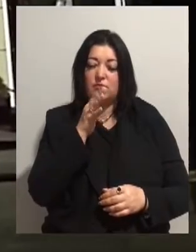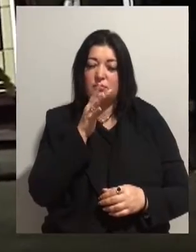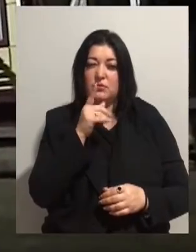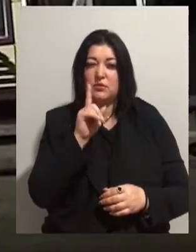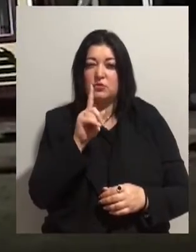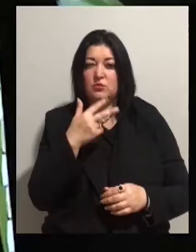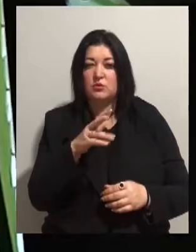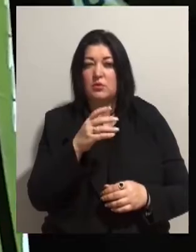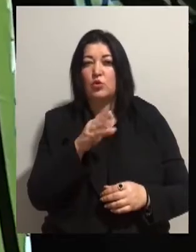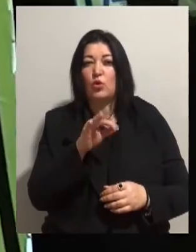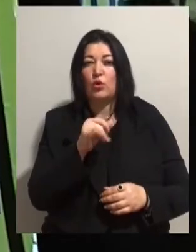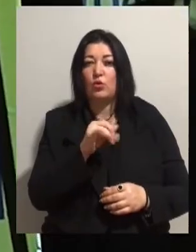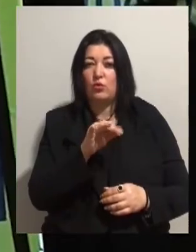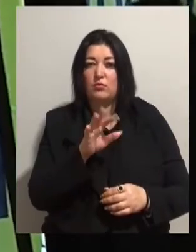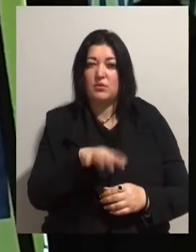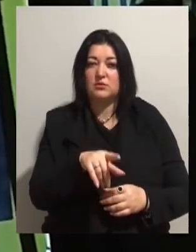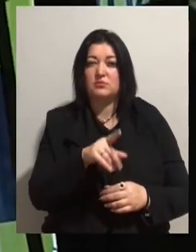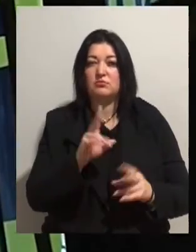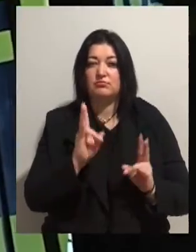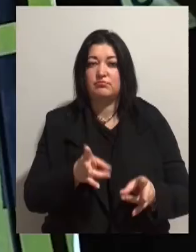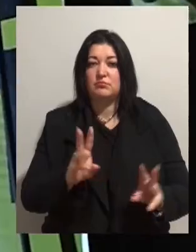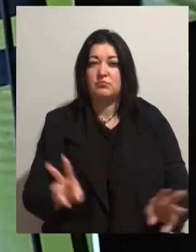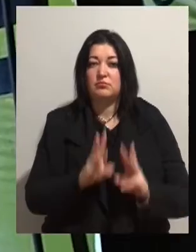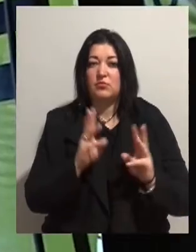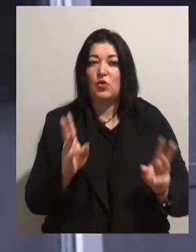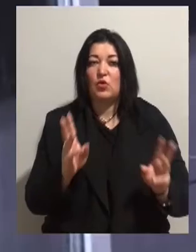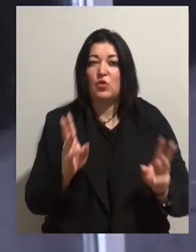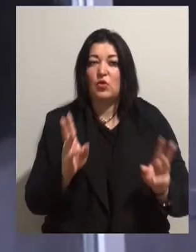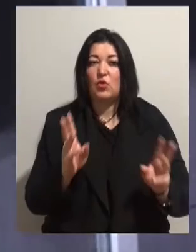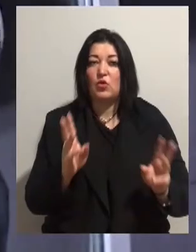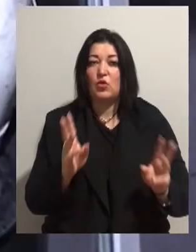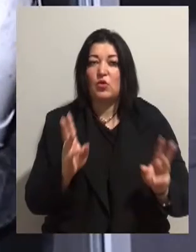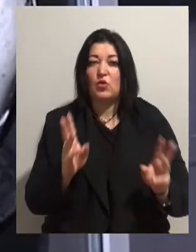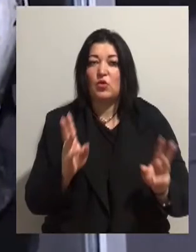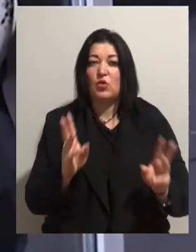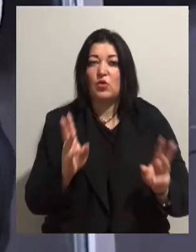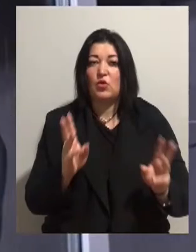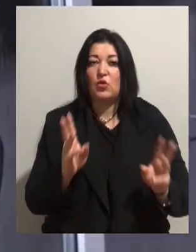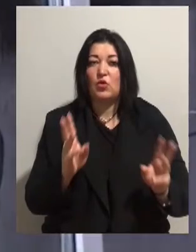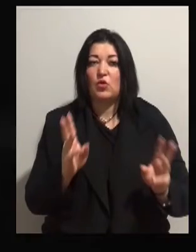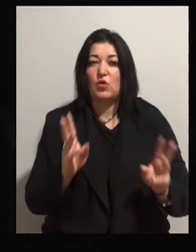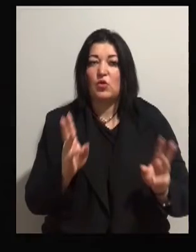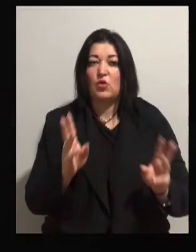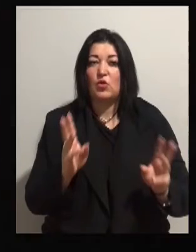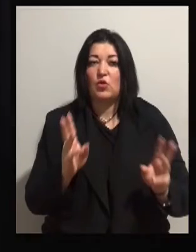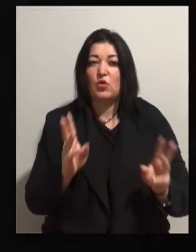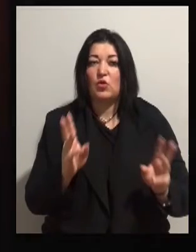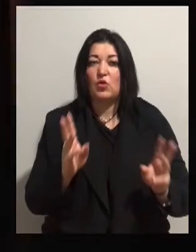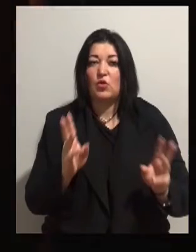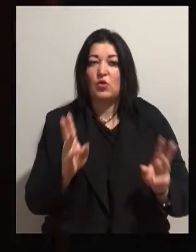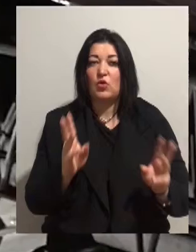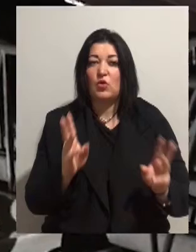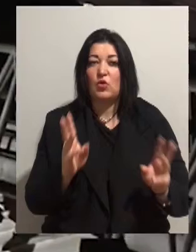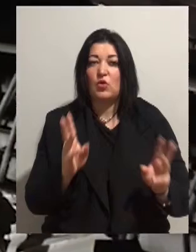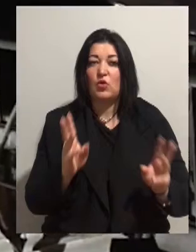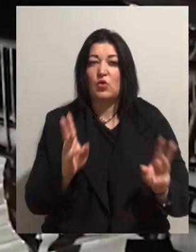водопровідній 1А сталася пожежа. Горіло 10 номерів на площі 200 квадратних метрів. Наслідок пожежі